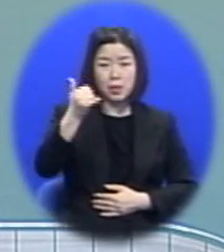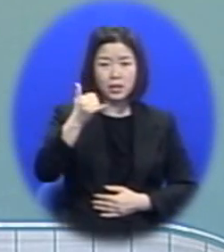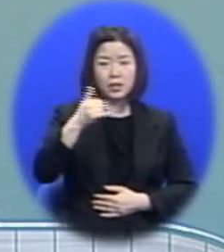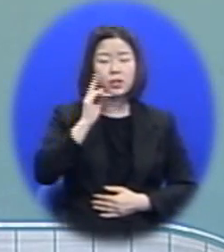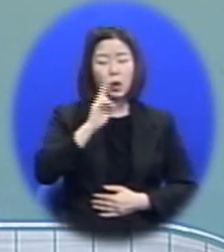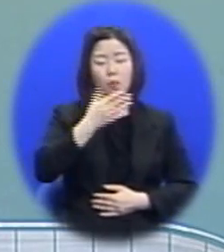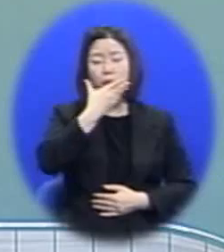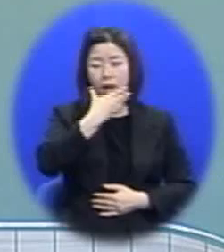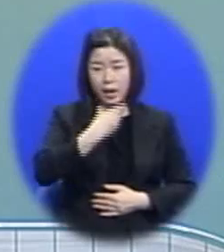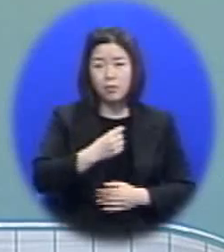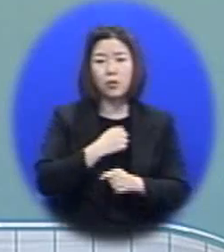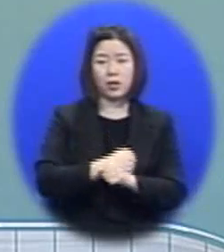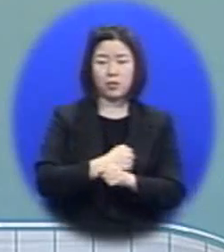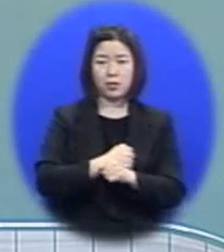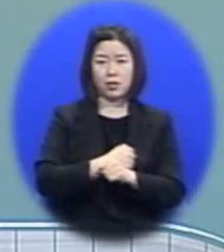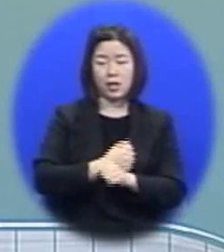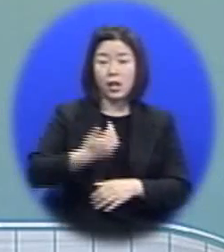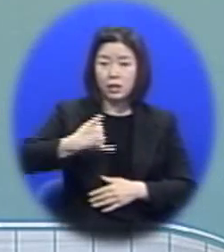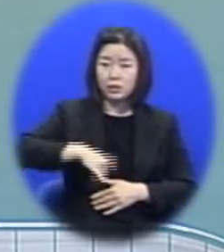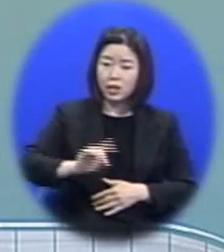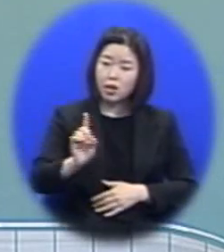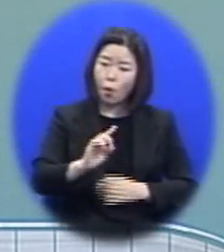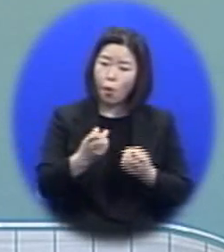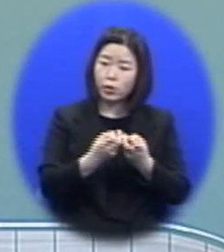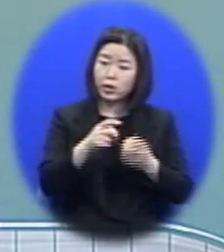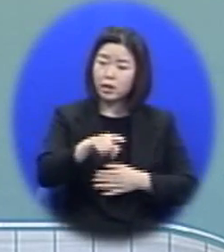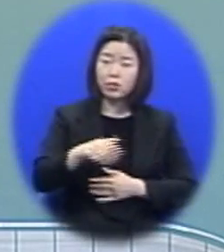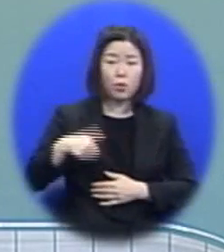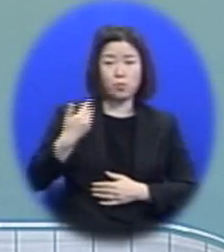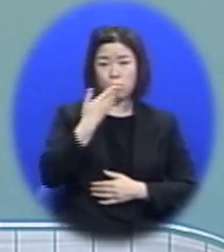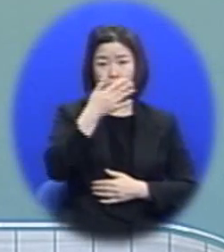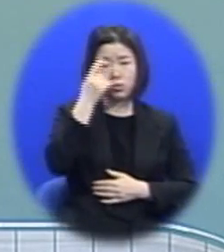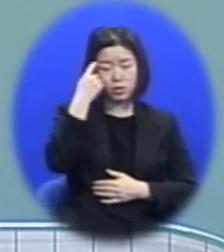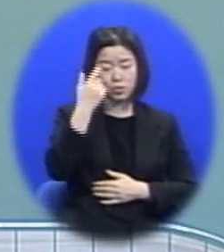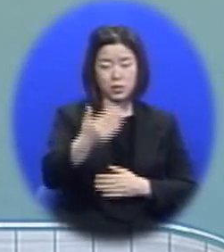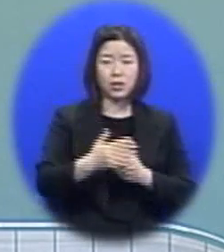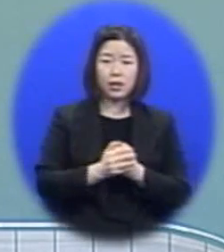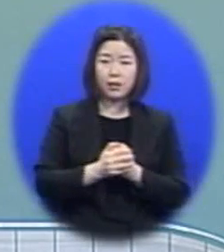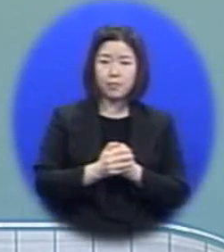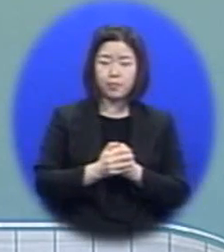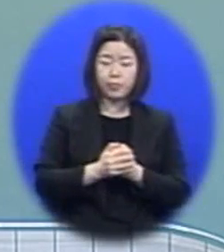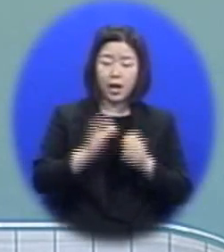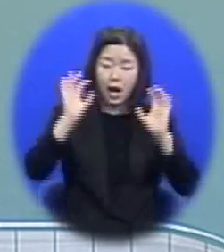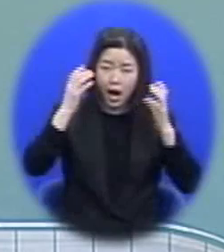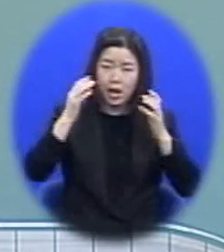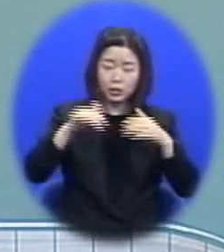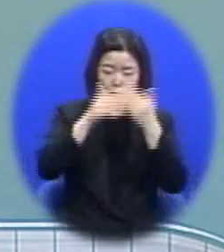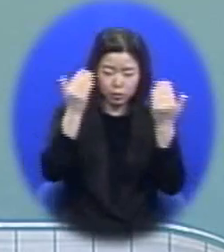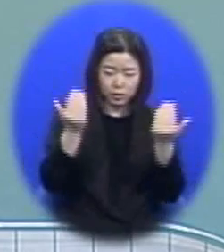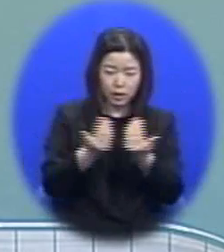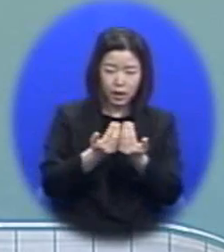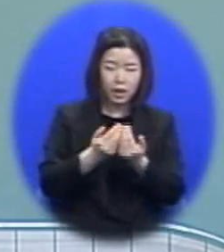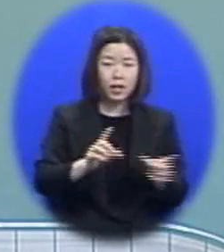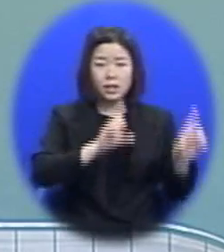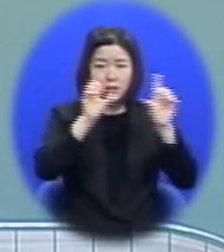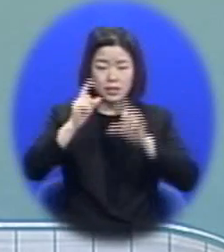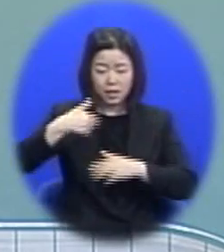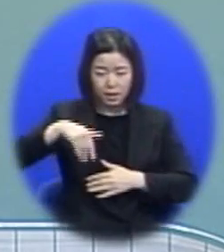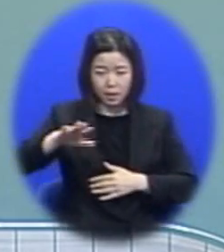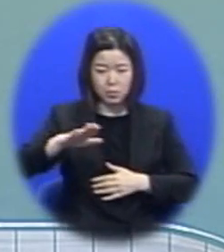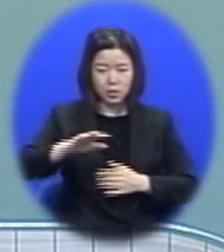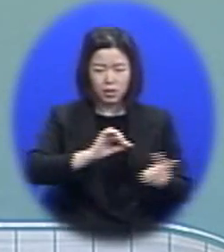행복하시구 자녀들이 어떻게 그걸 모를 수가 있어요 그들도 결국은 다 살면서 이런 일 저런 일 다 겪게